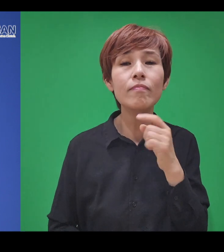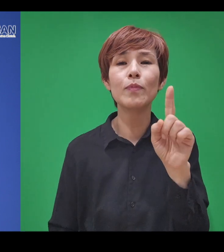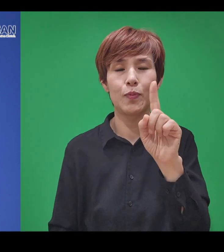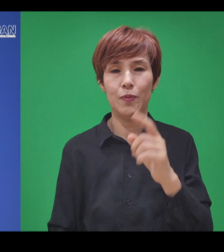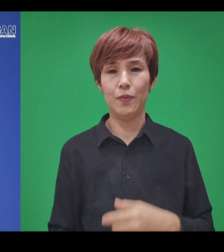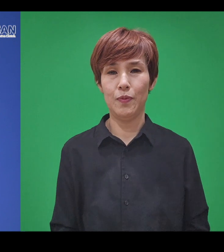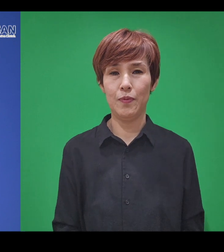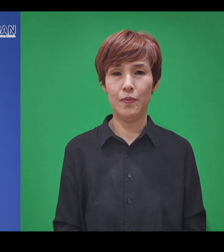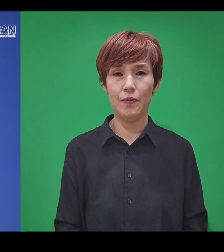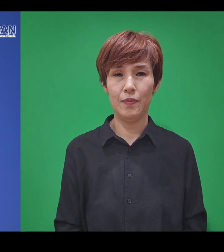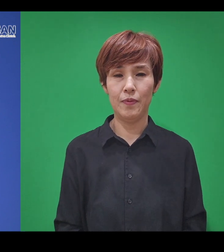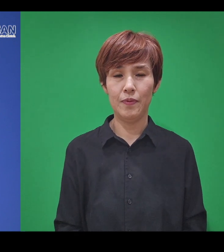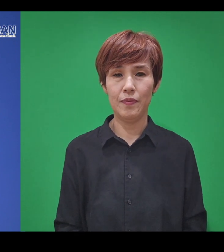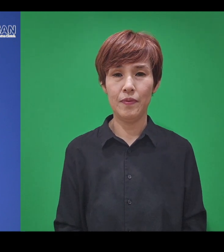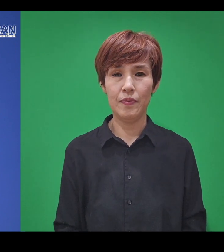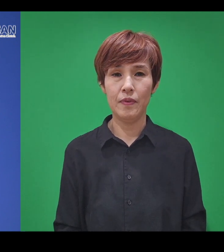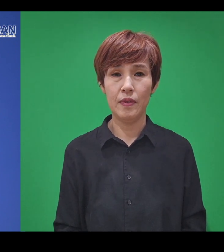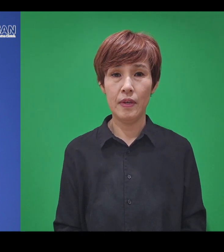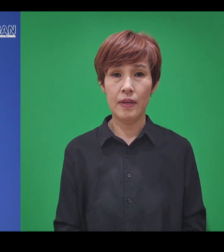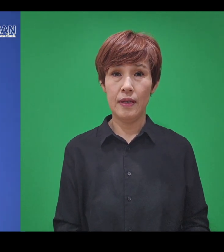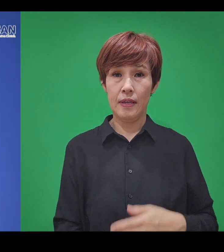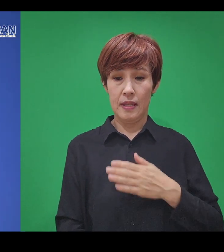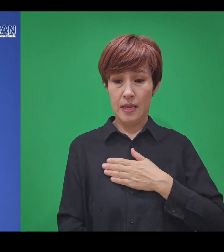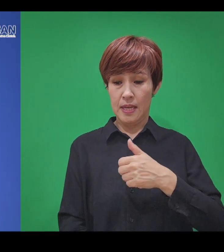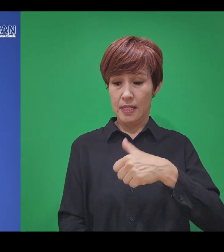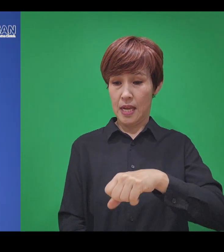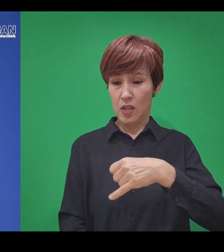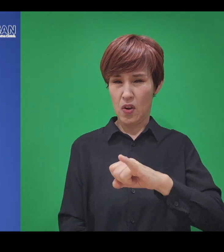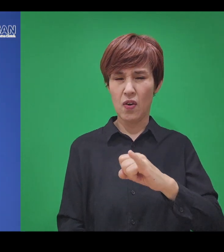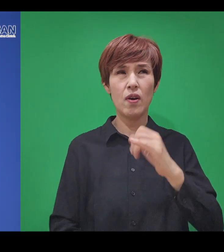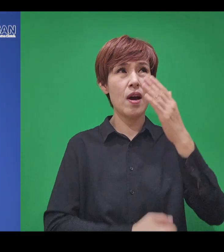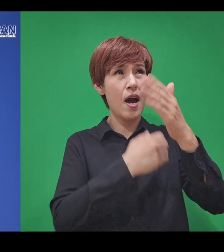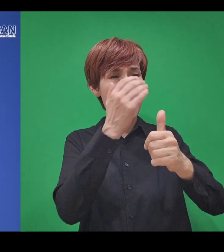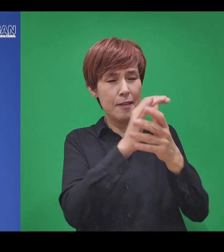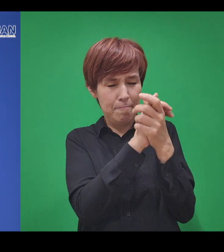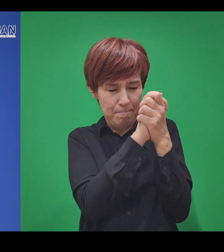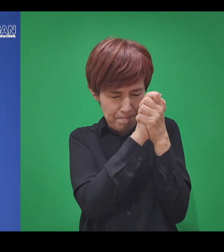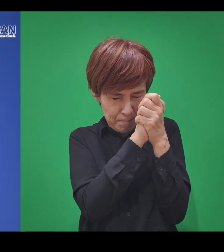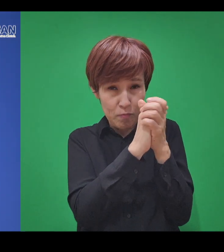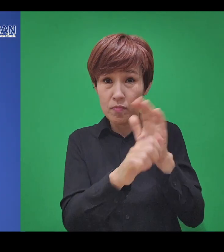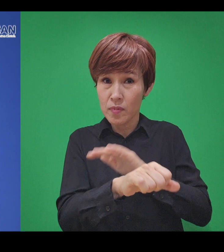내 자녀들은 하나님을 꽉 붙들고 있습니까?